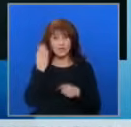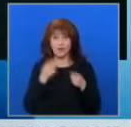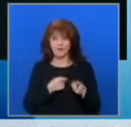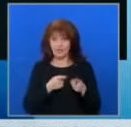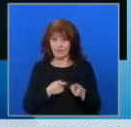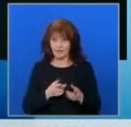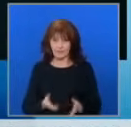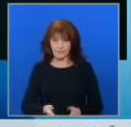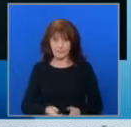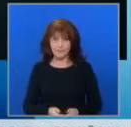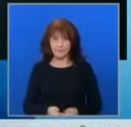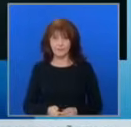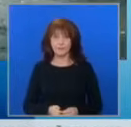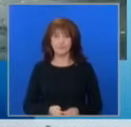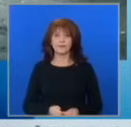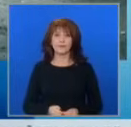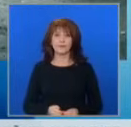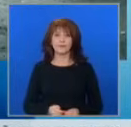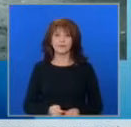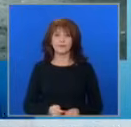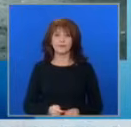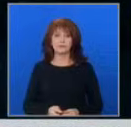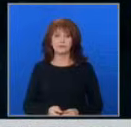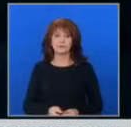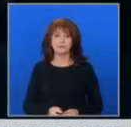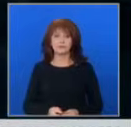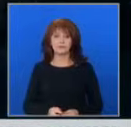за лично укривателство. Ето и подробностите.